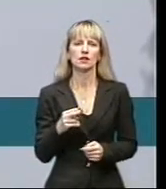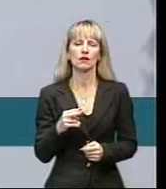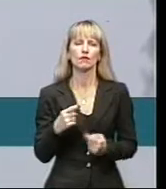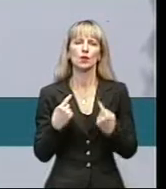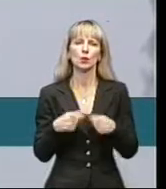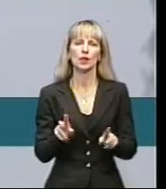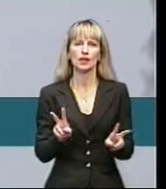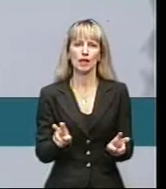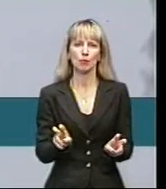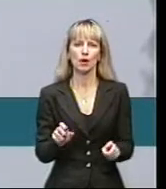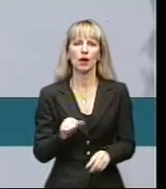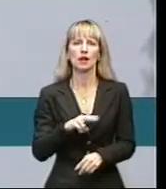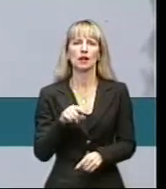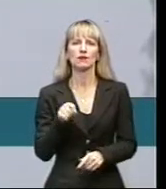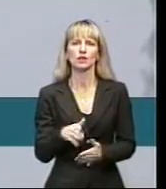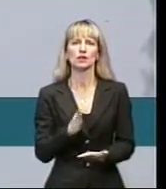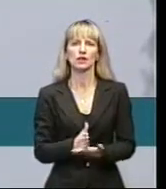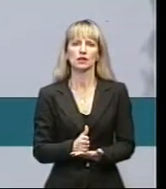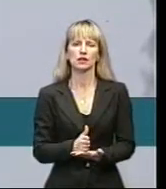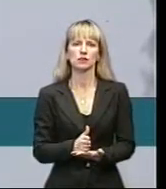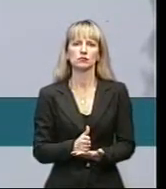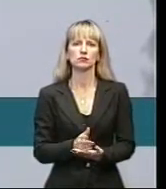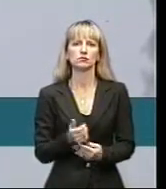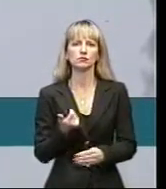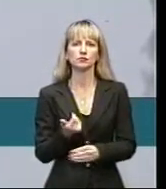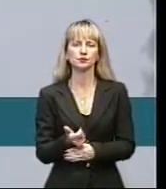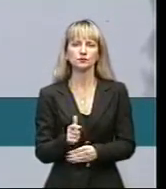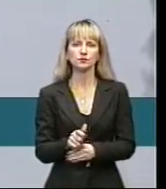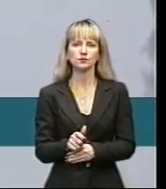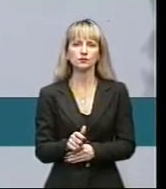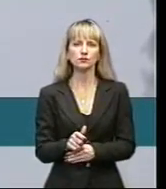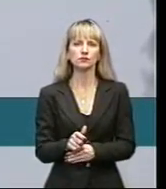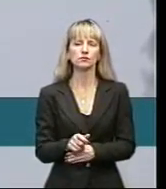темах, але є, ну, досить такі